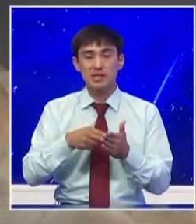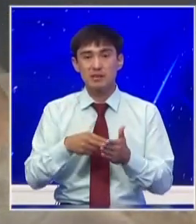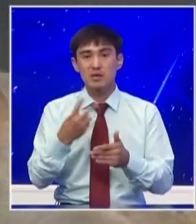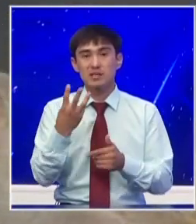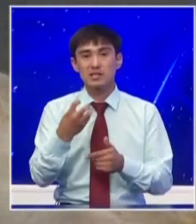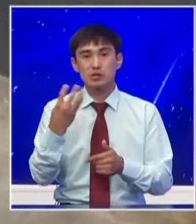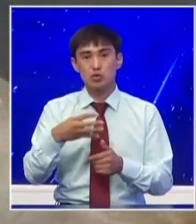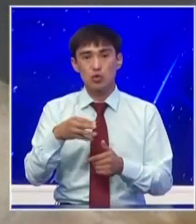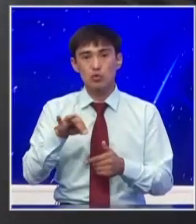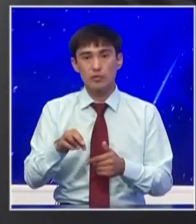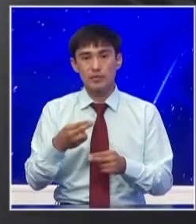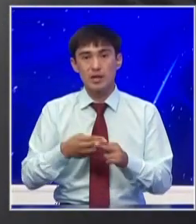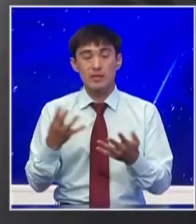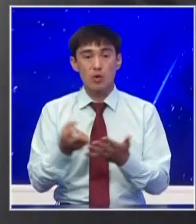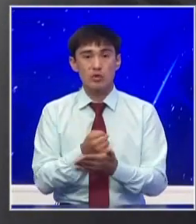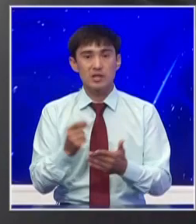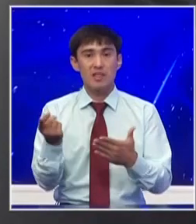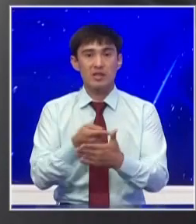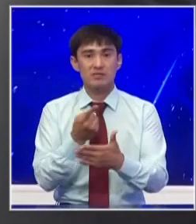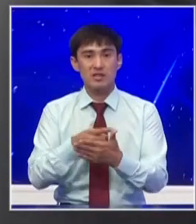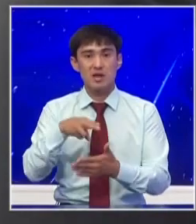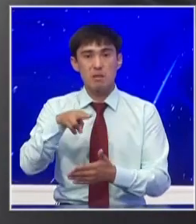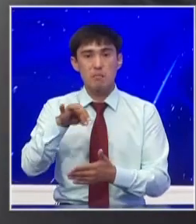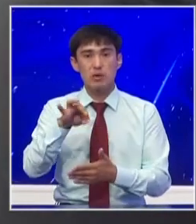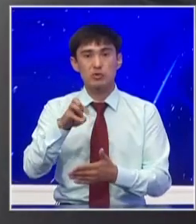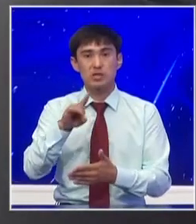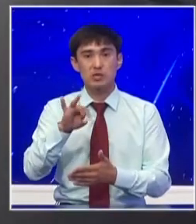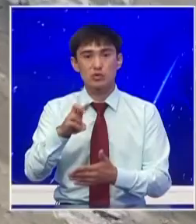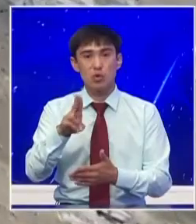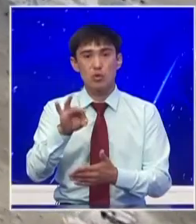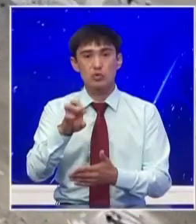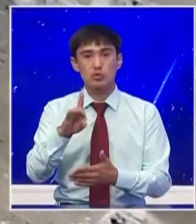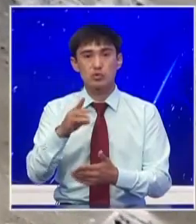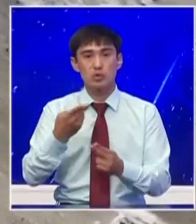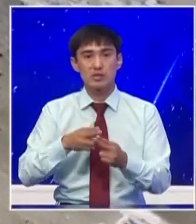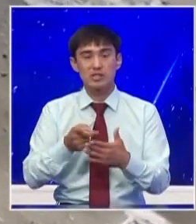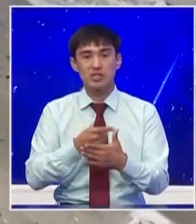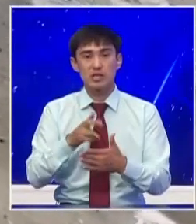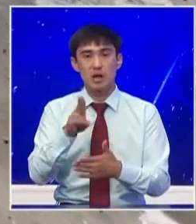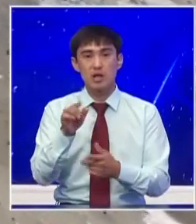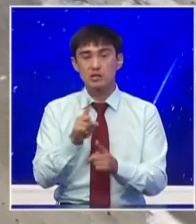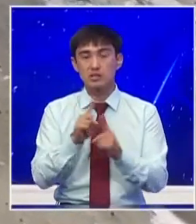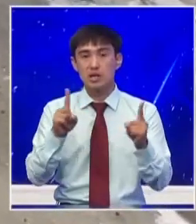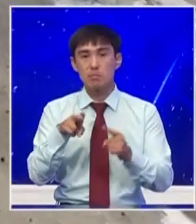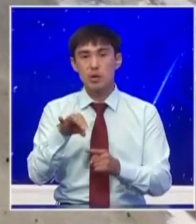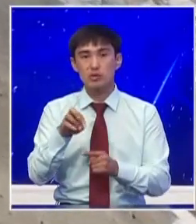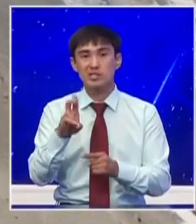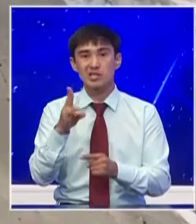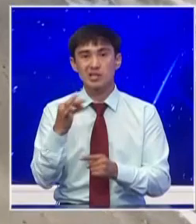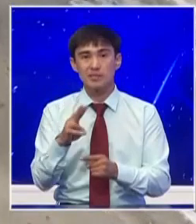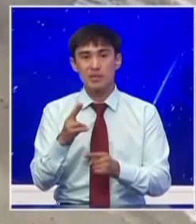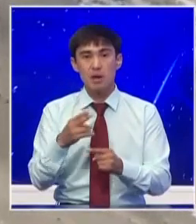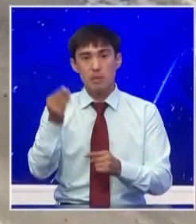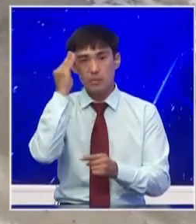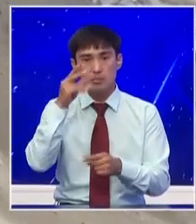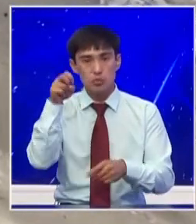все 340. Находки дали название «Перуцетус колоссус», что означает «колоссальный перуанский кит». По